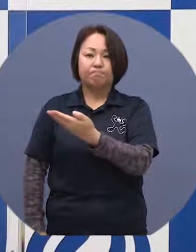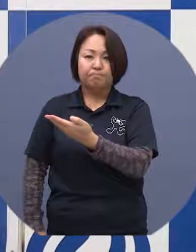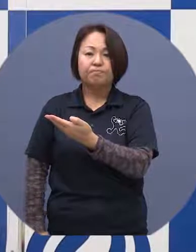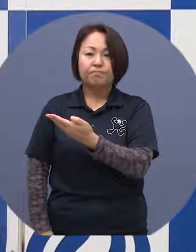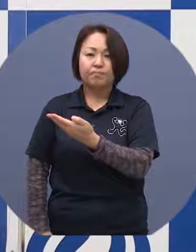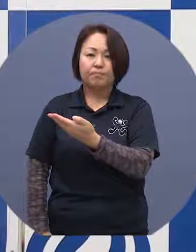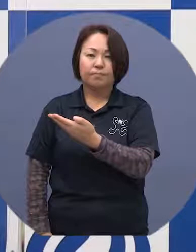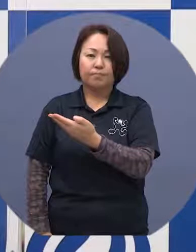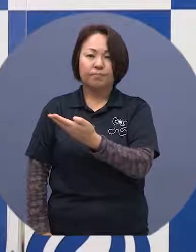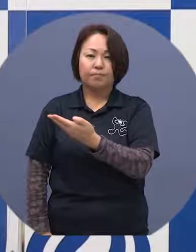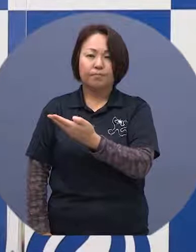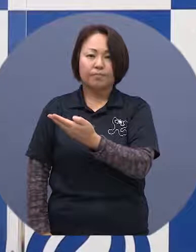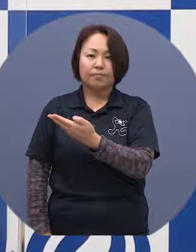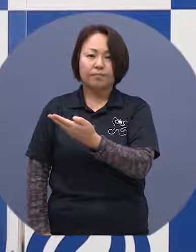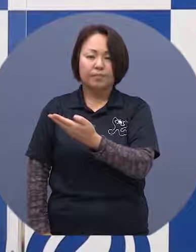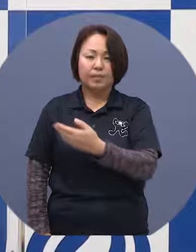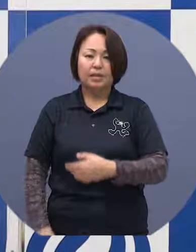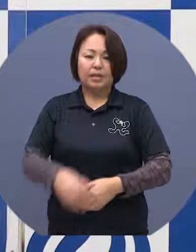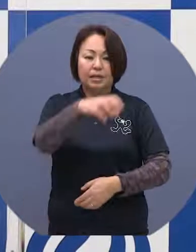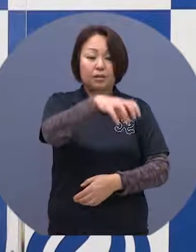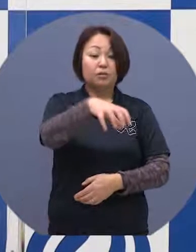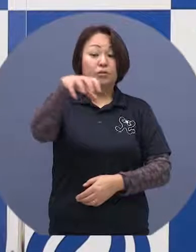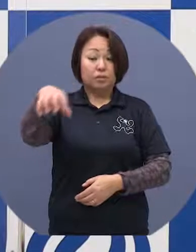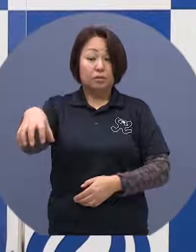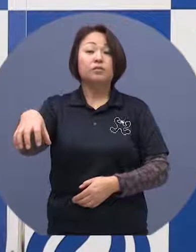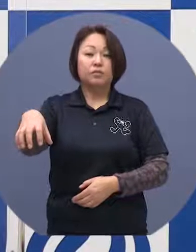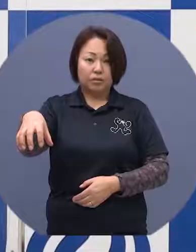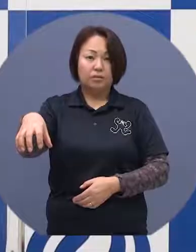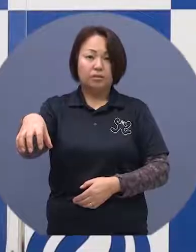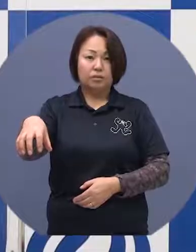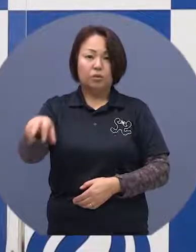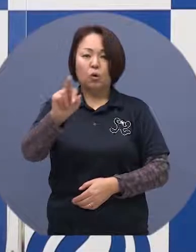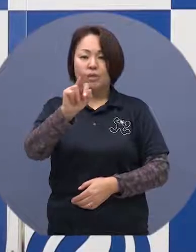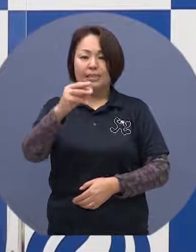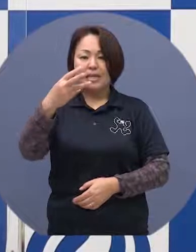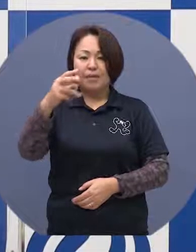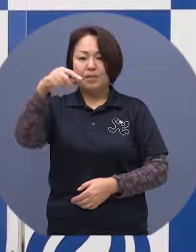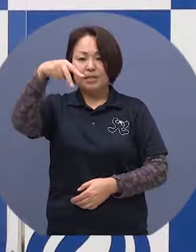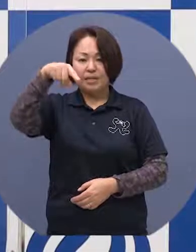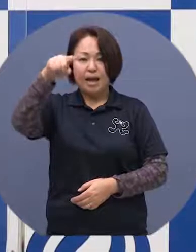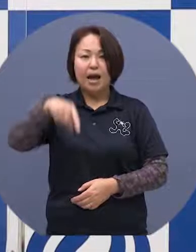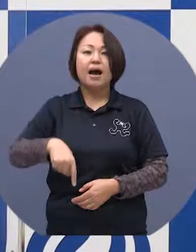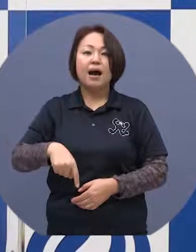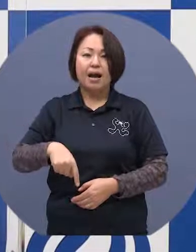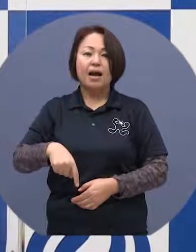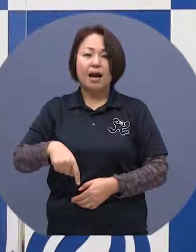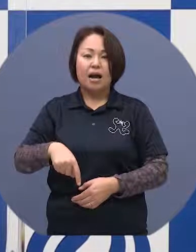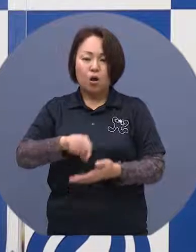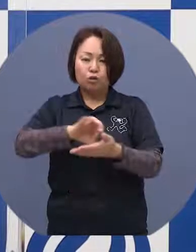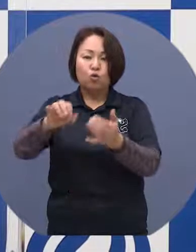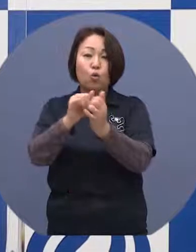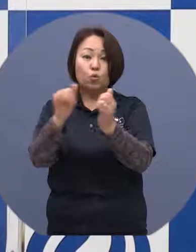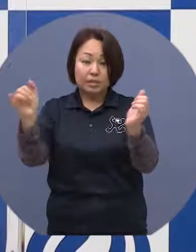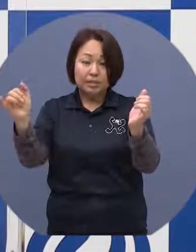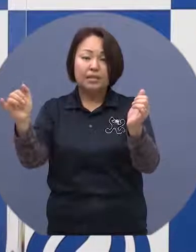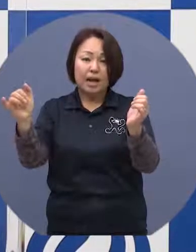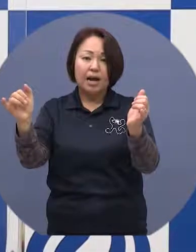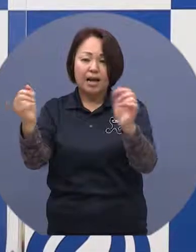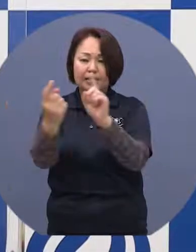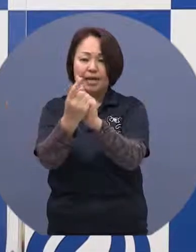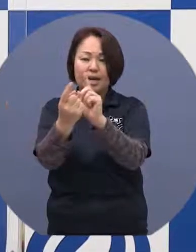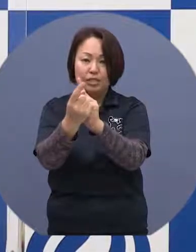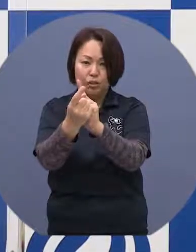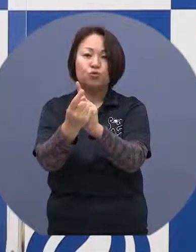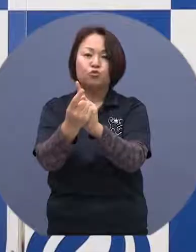市内2会場におきましてキャッシュ列セミナーを消費者向けのセミナーを開催することをしております